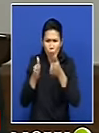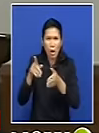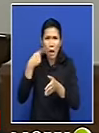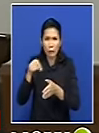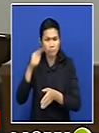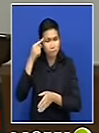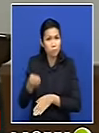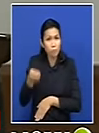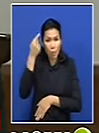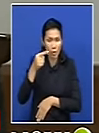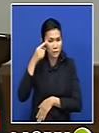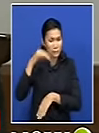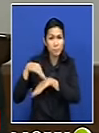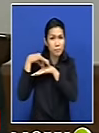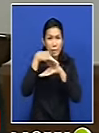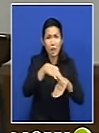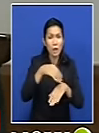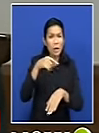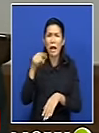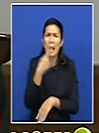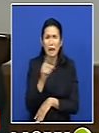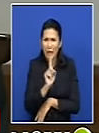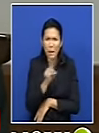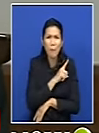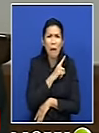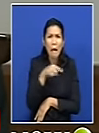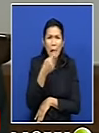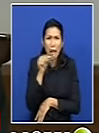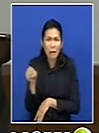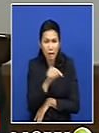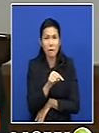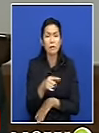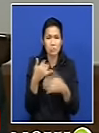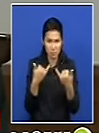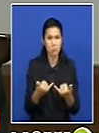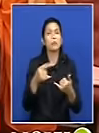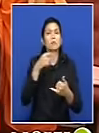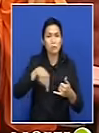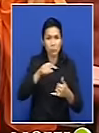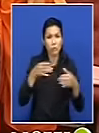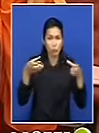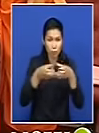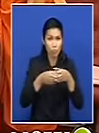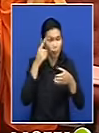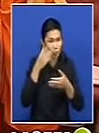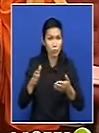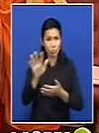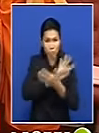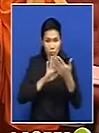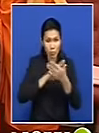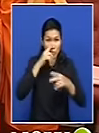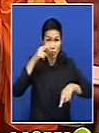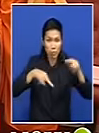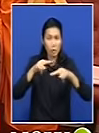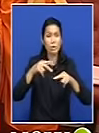ผู้เสนอชื่อแต่งตั้งสมเด็จพระสังฆราชกันแน่และทางผู้ตรวจการแผ่นดินก็เลยประชุมกันมีมติออกมาว่าการเสน